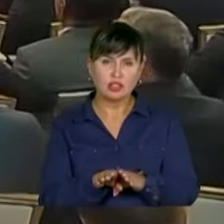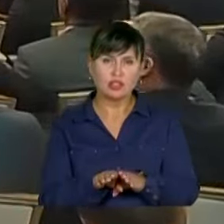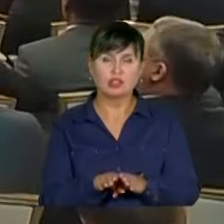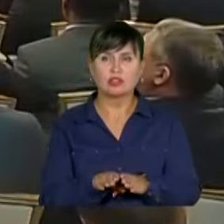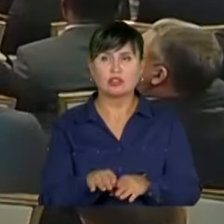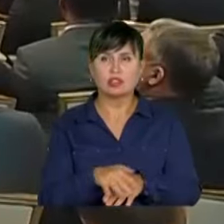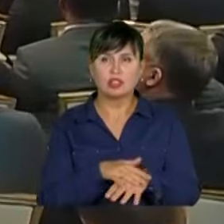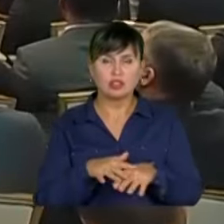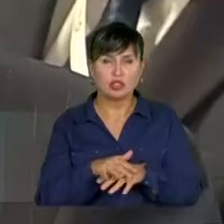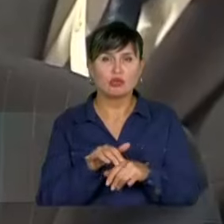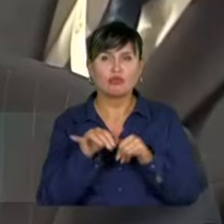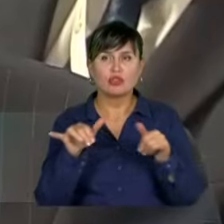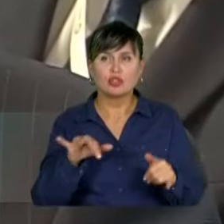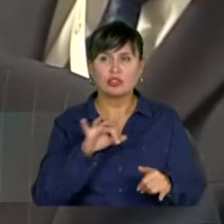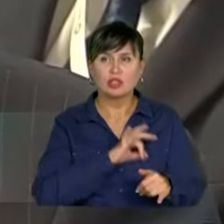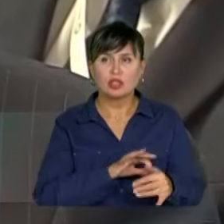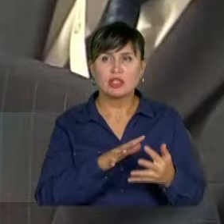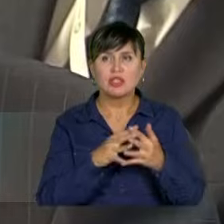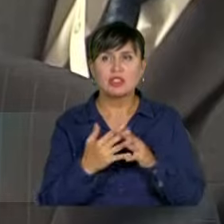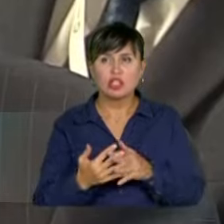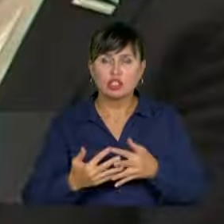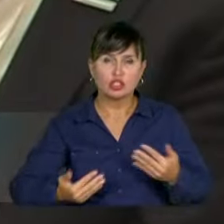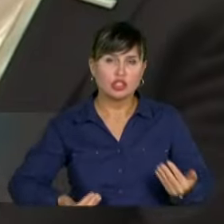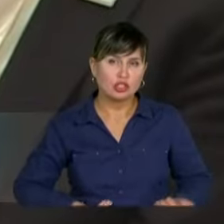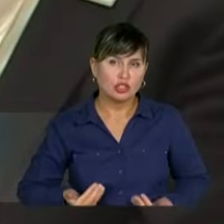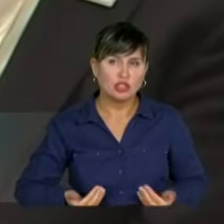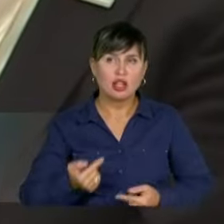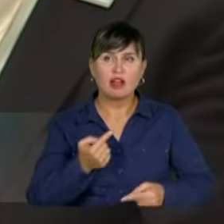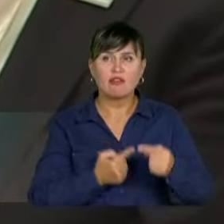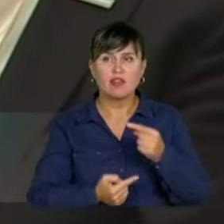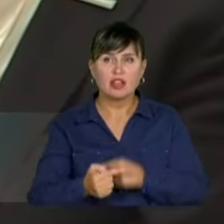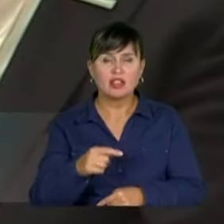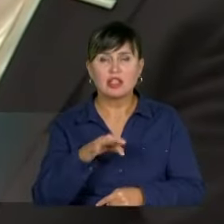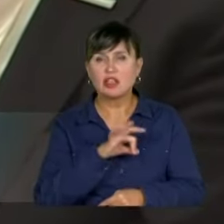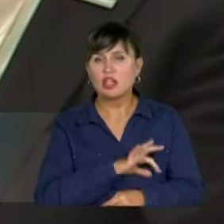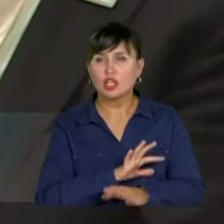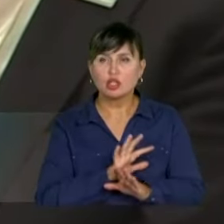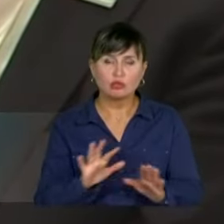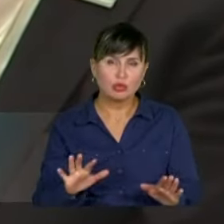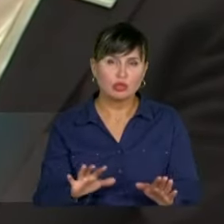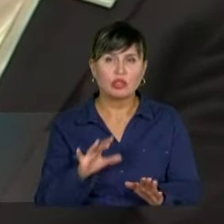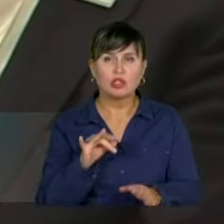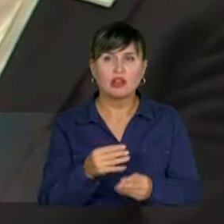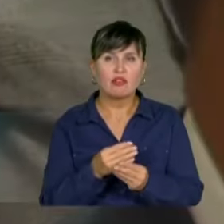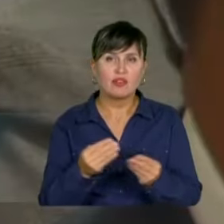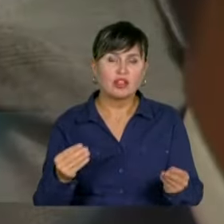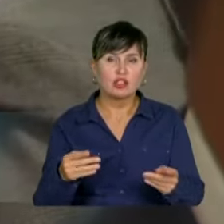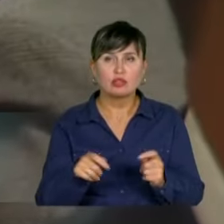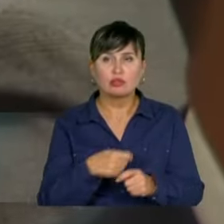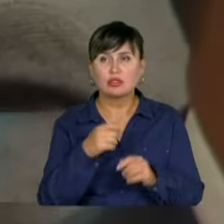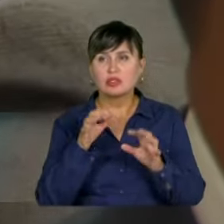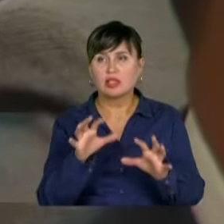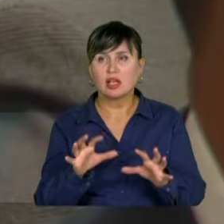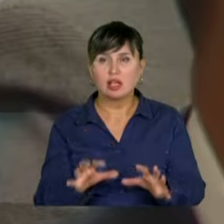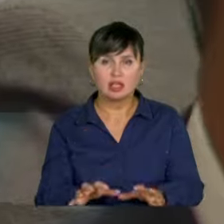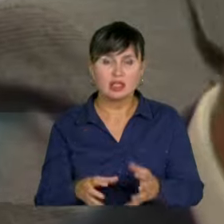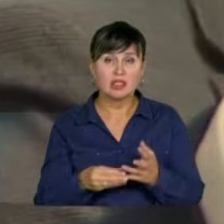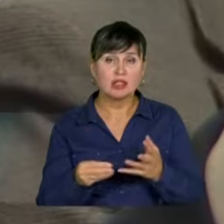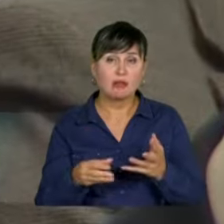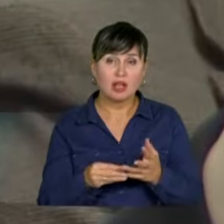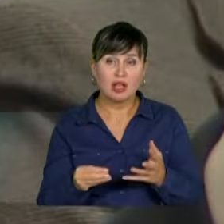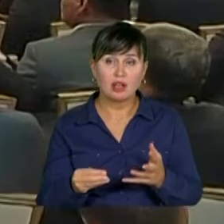населения, увеличение доходов сельских жителей, возврат неиспользуемых и выданных с нарушением законодательства